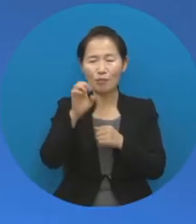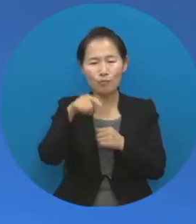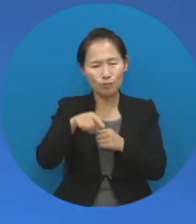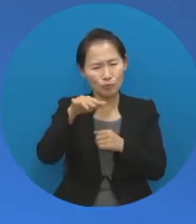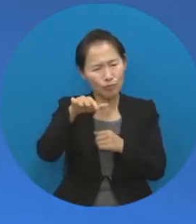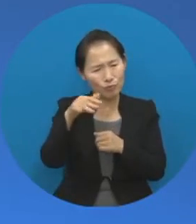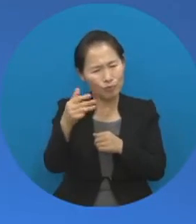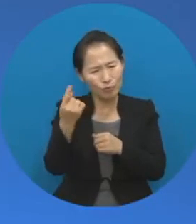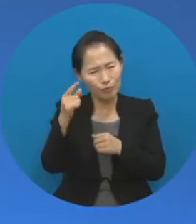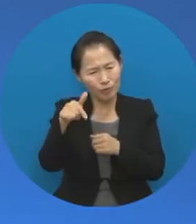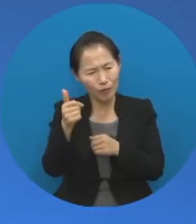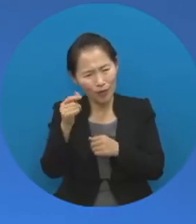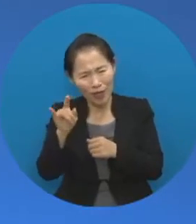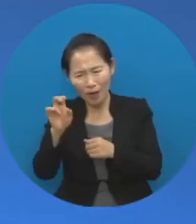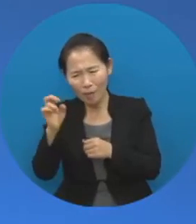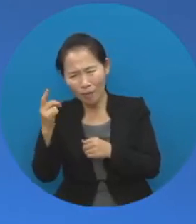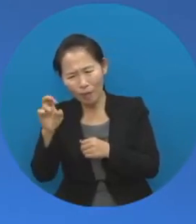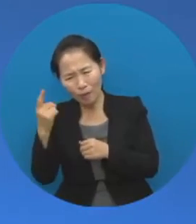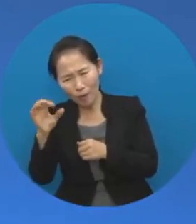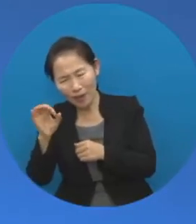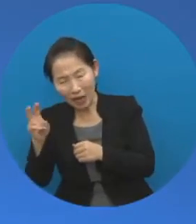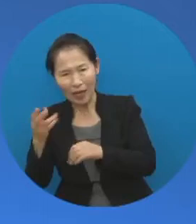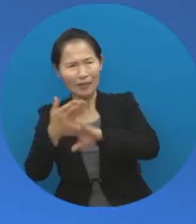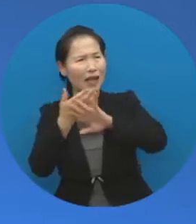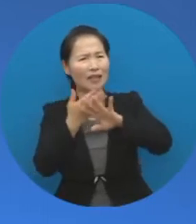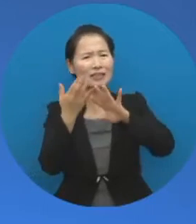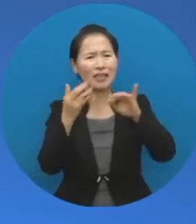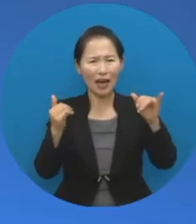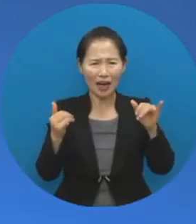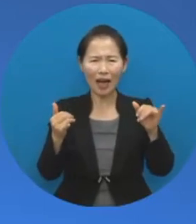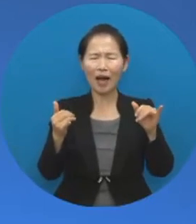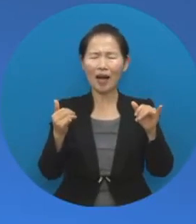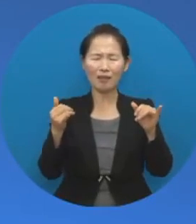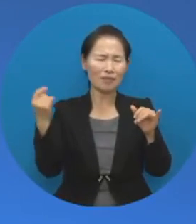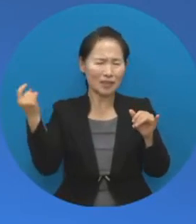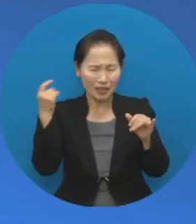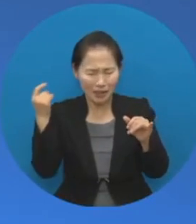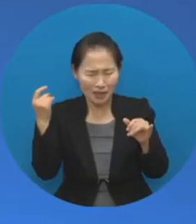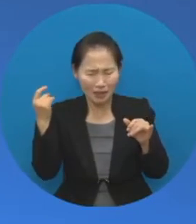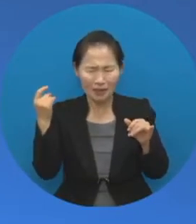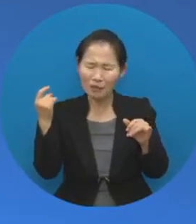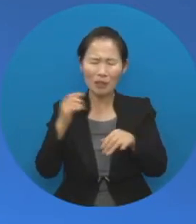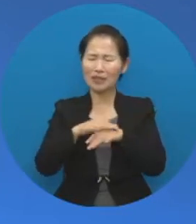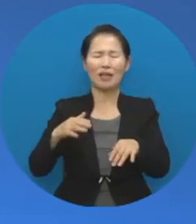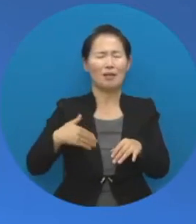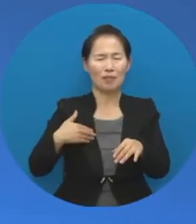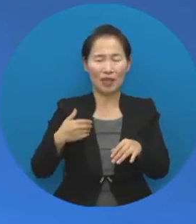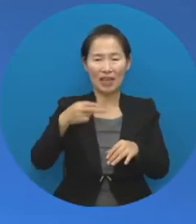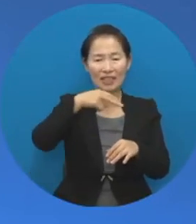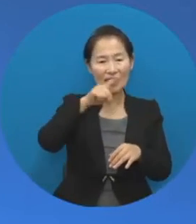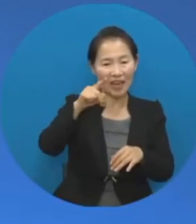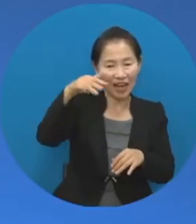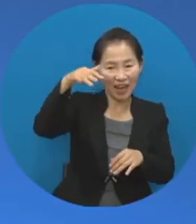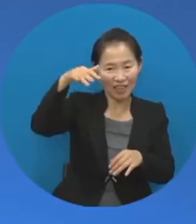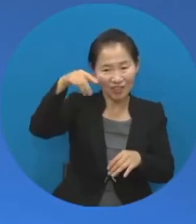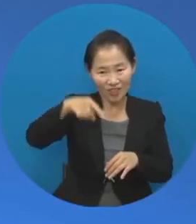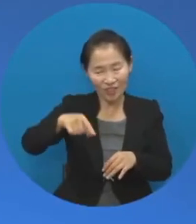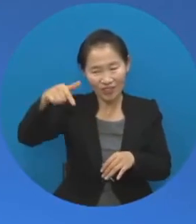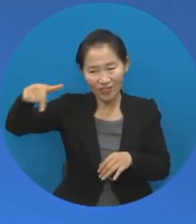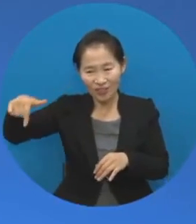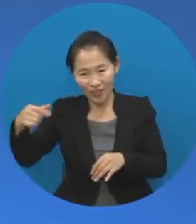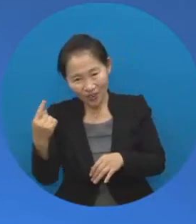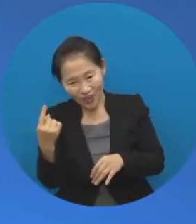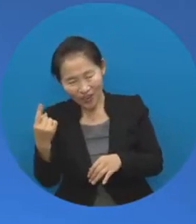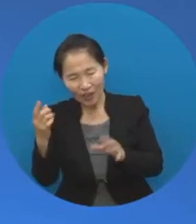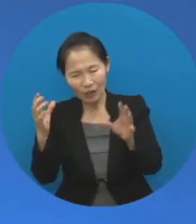모모야 이게 이제 다른 사람들이 들으면 근데 지금은 또 막 줄여가지고 자기네들이 막 사축고 이래요. 엄마 사축고 이렇게